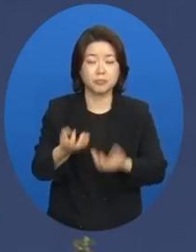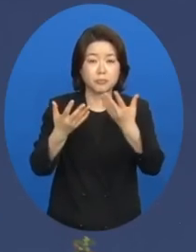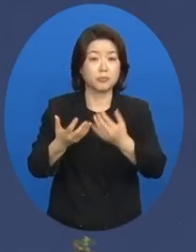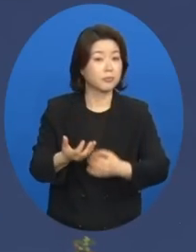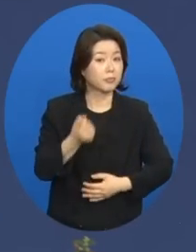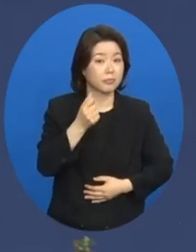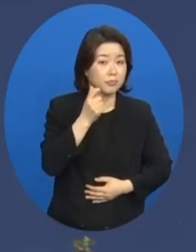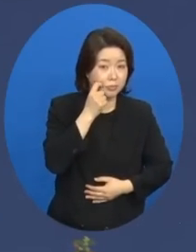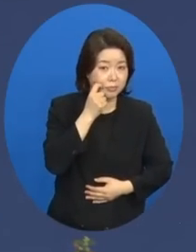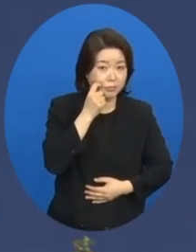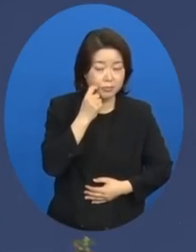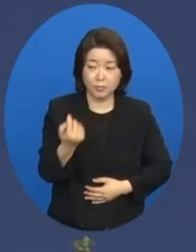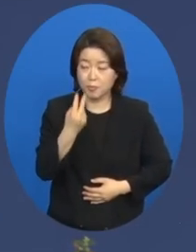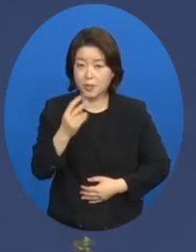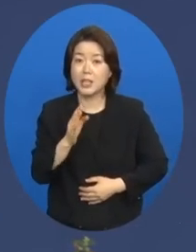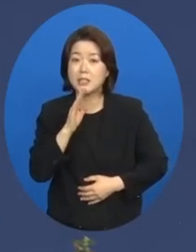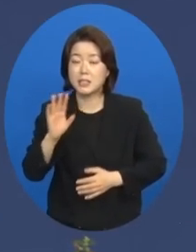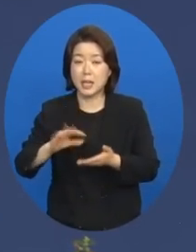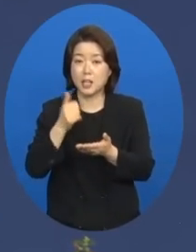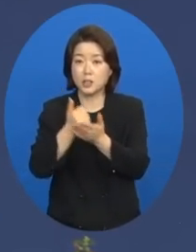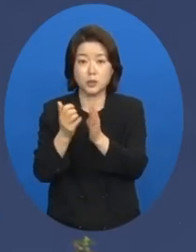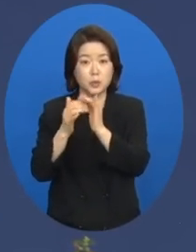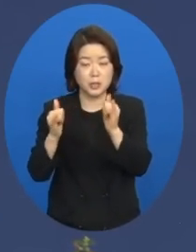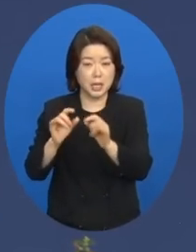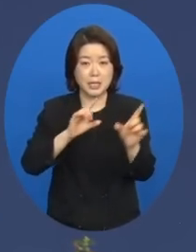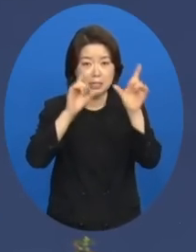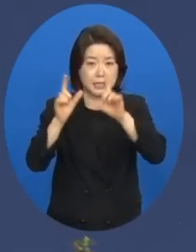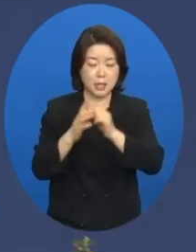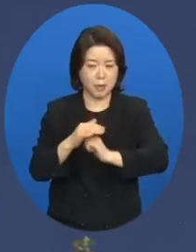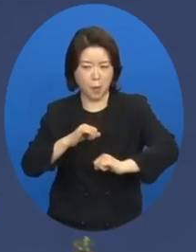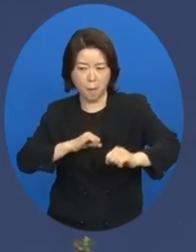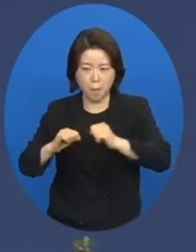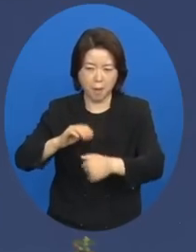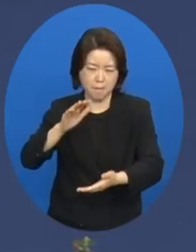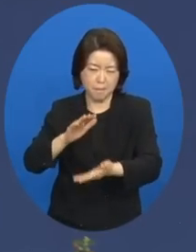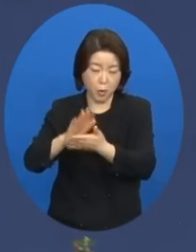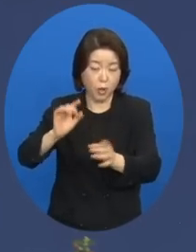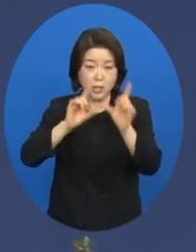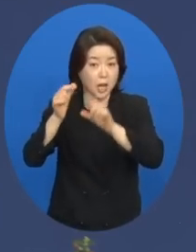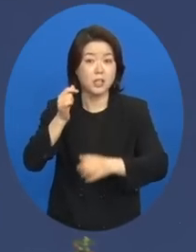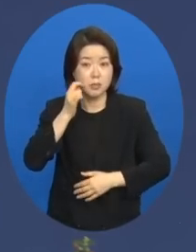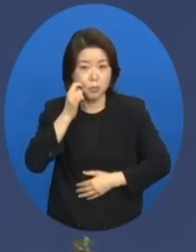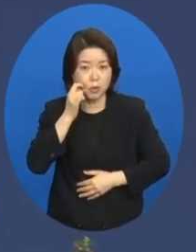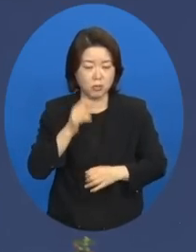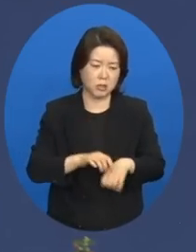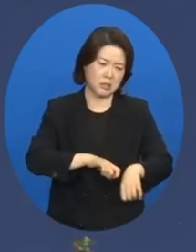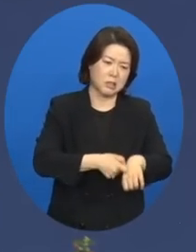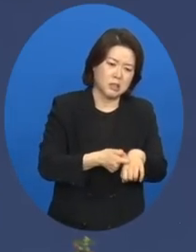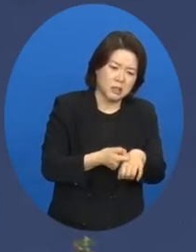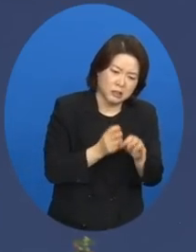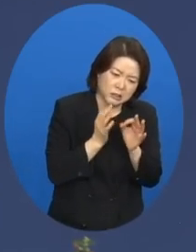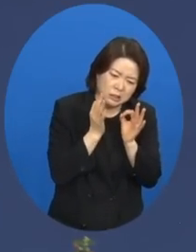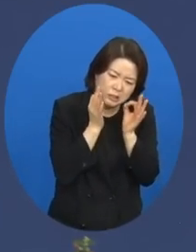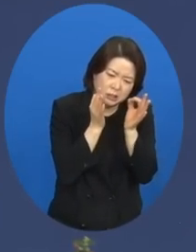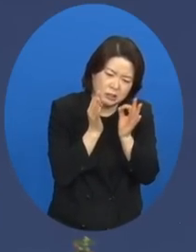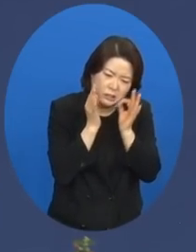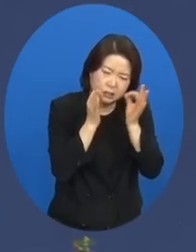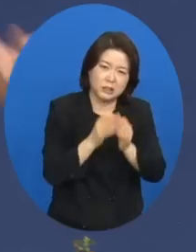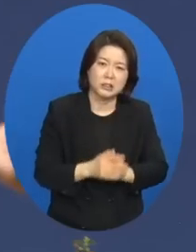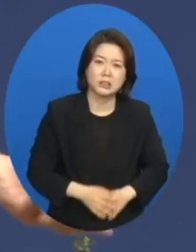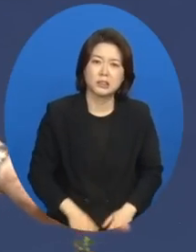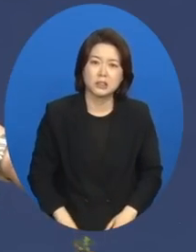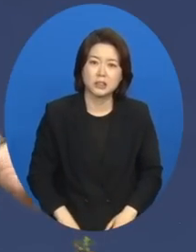누리고 생명의 참 그리스도인의 삶을 역동적인 삶을 살지 못하고 그리고 억지로 쥐어짜가지고 그냥 막